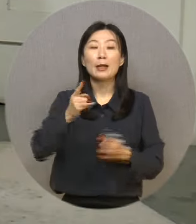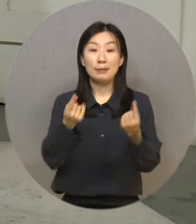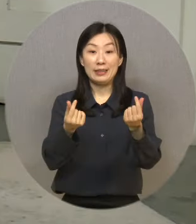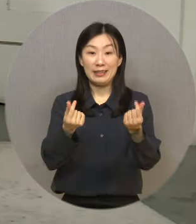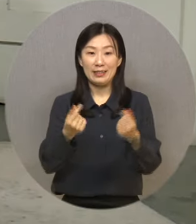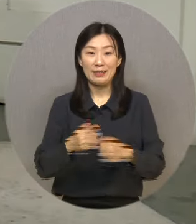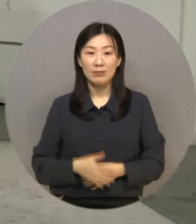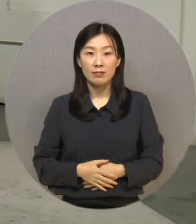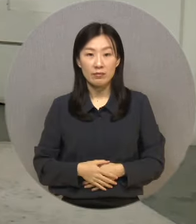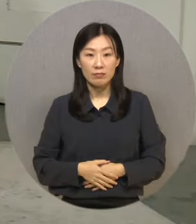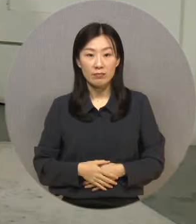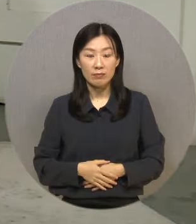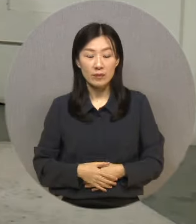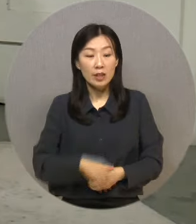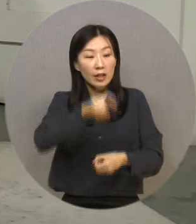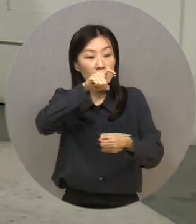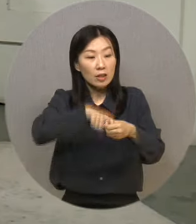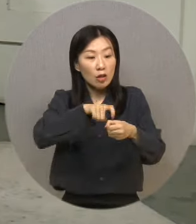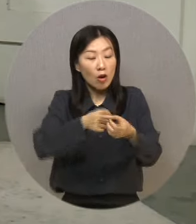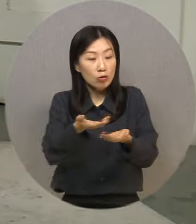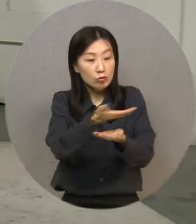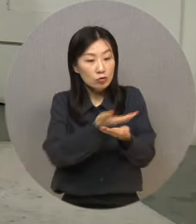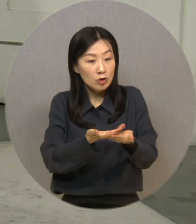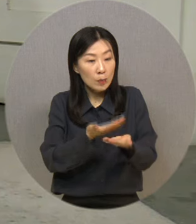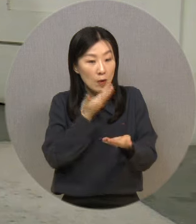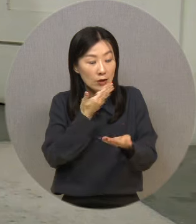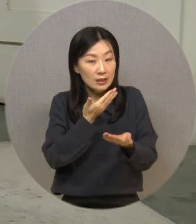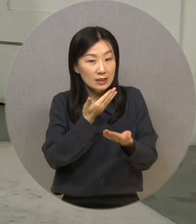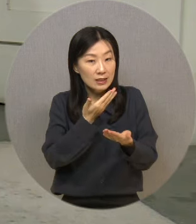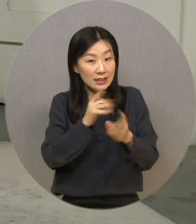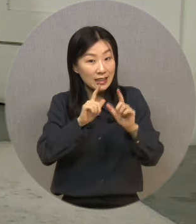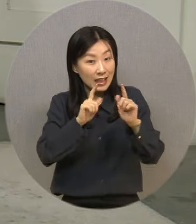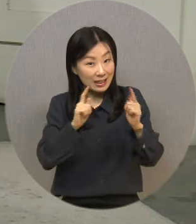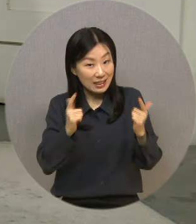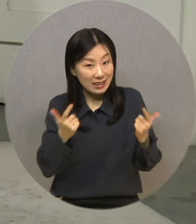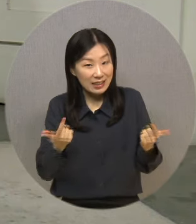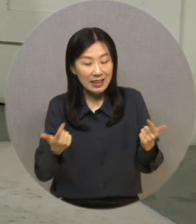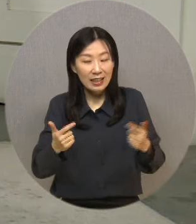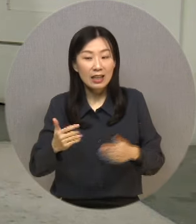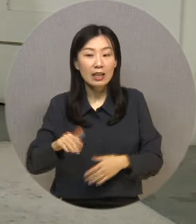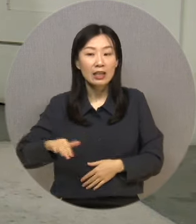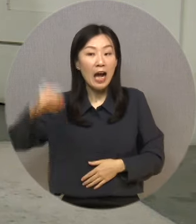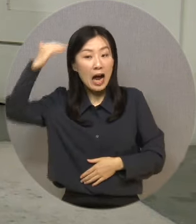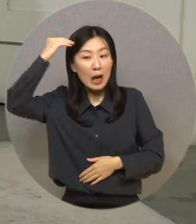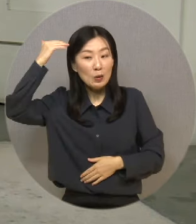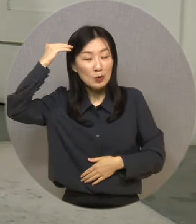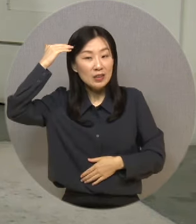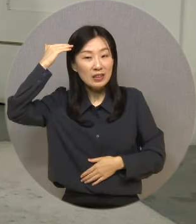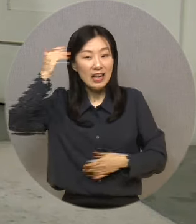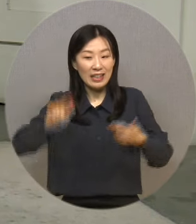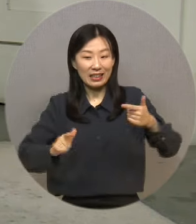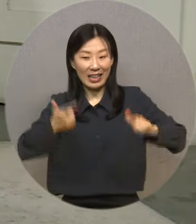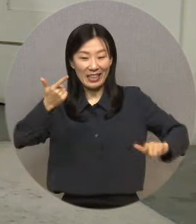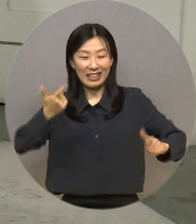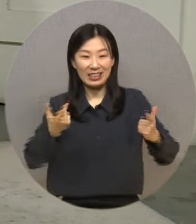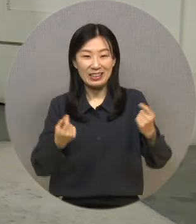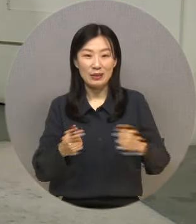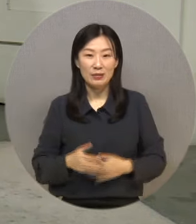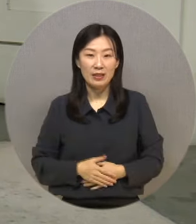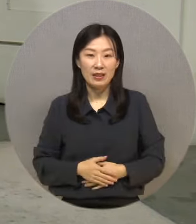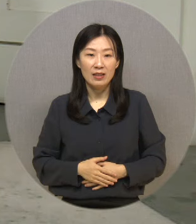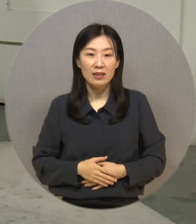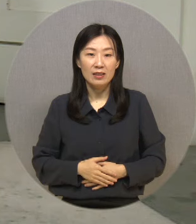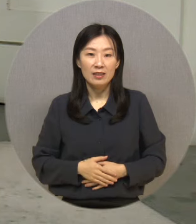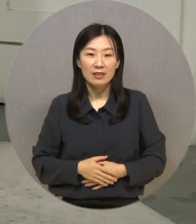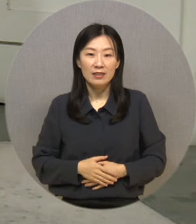일단 떡국을 안 드신다는 게 저희 네, 네, 네. 설명들과 네. 큰 차이점인 것 같습니다. 뭐 14억 인구가